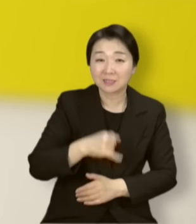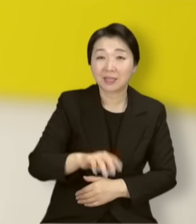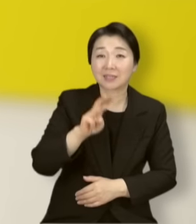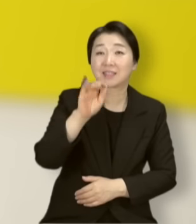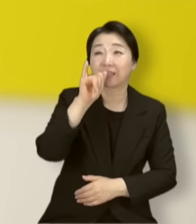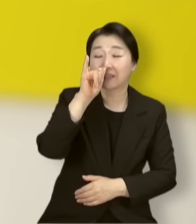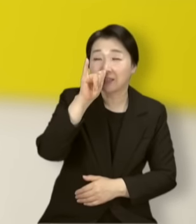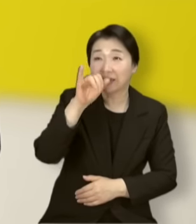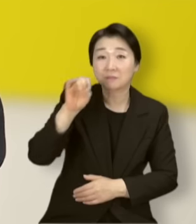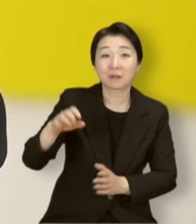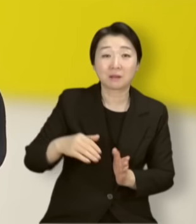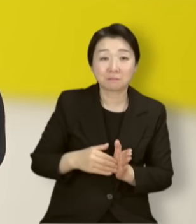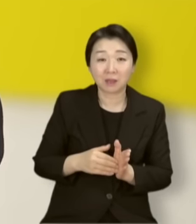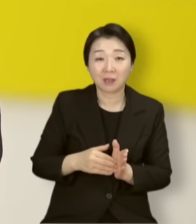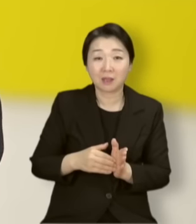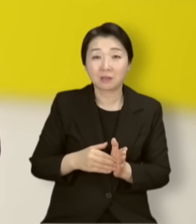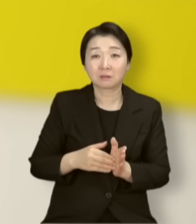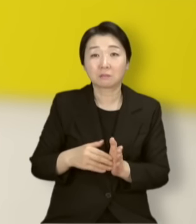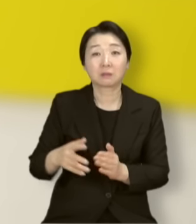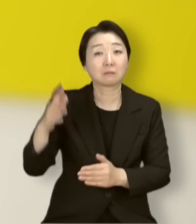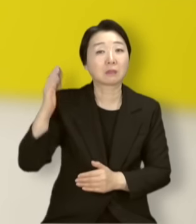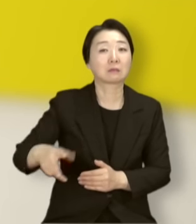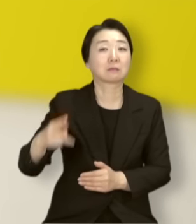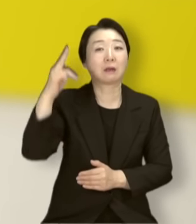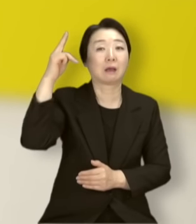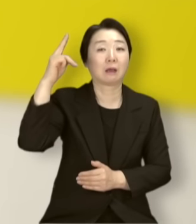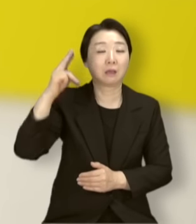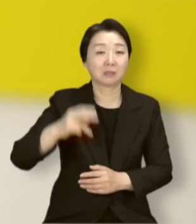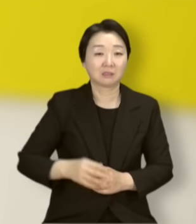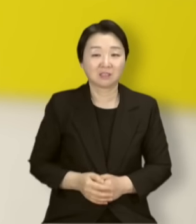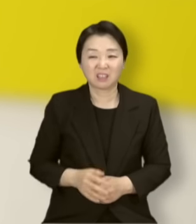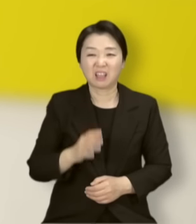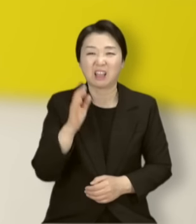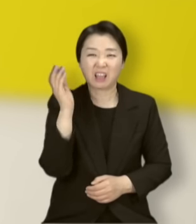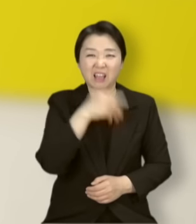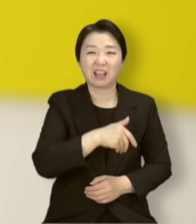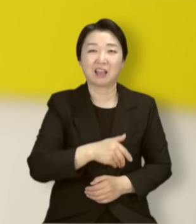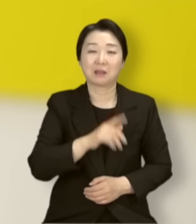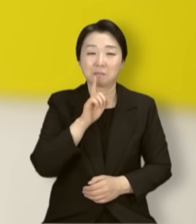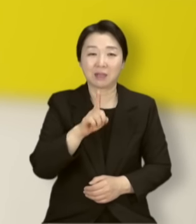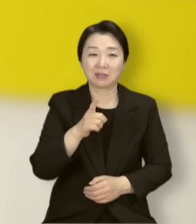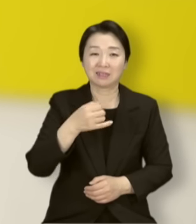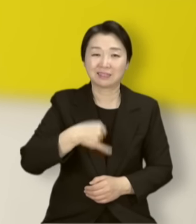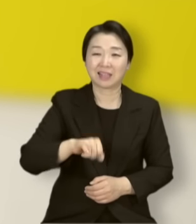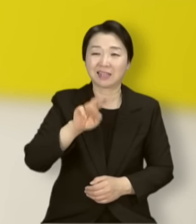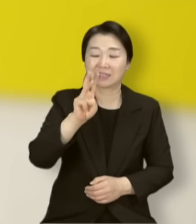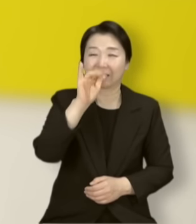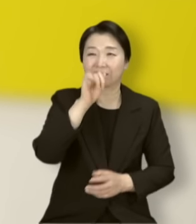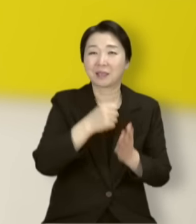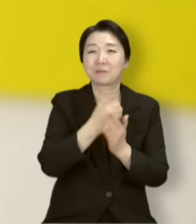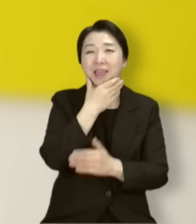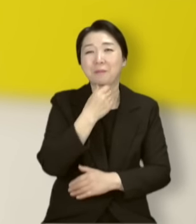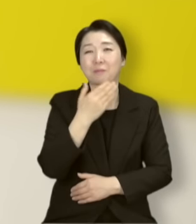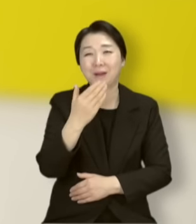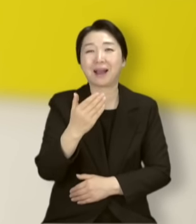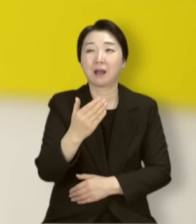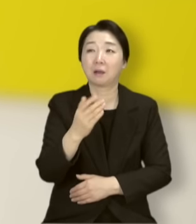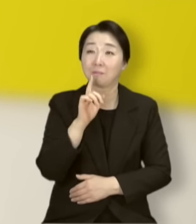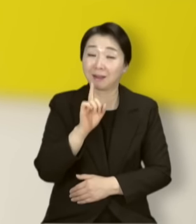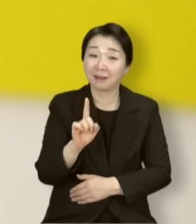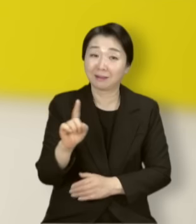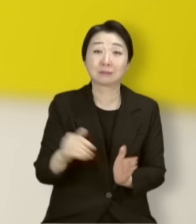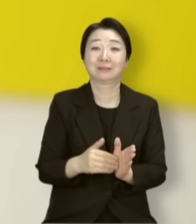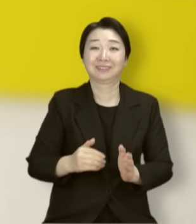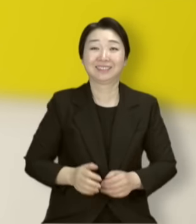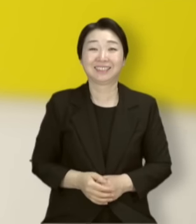데까지 했어요. 네. 그랬더니 여기서 딱 자르더라고요. 오, 예. 그러면 그렇지. 딸이 셋 있으니까 행복할 수밖에 없지요.